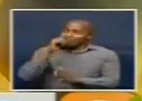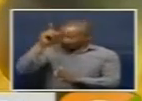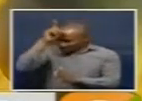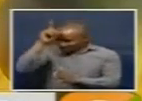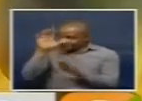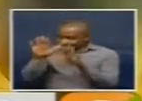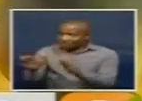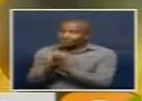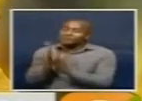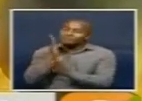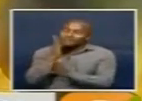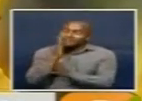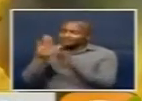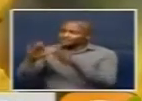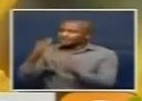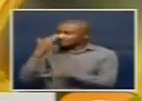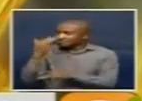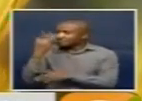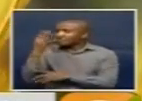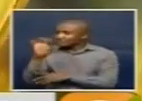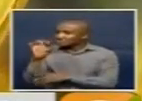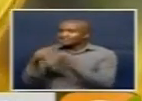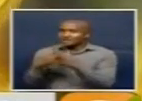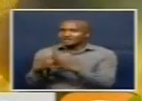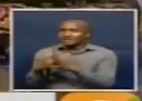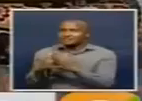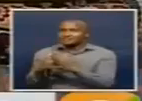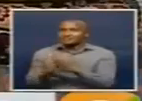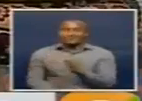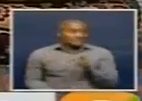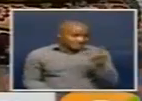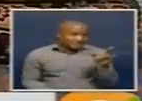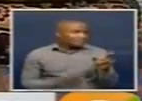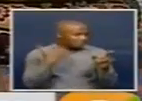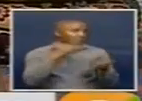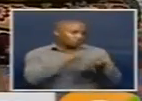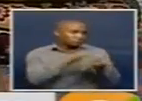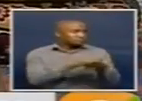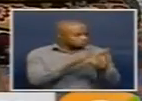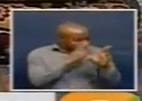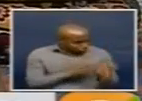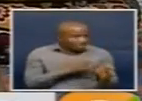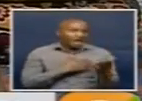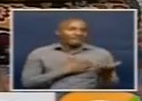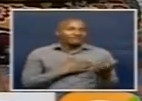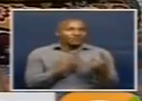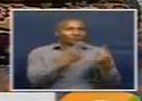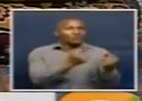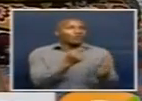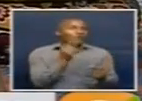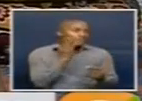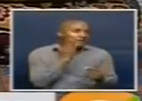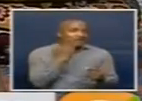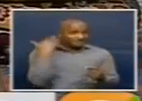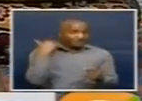ni siku 40 miezi 4 miezi mingapi tena ile ilikuwa ina heshima zake. Unarudi kwa mamako unaenda, wajua ndio zetu